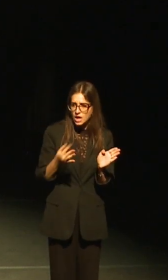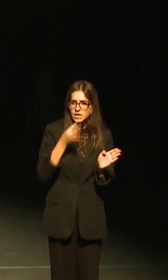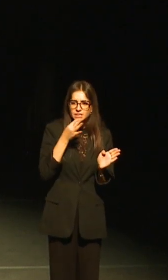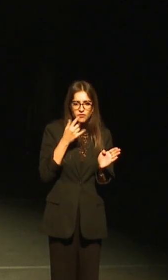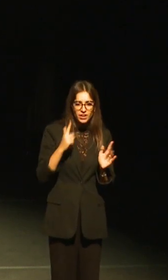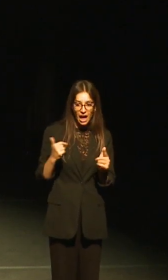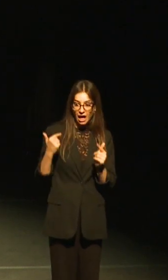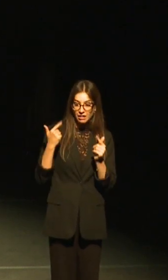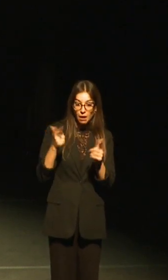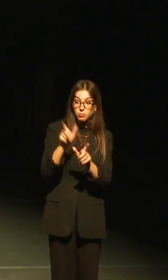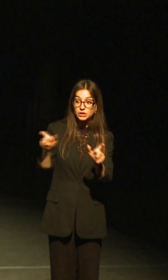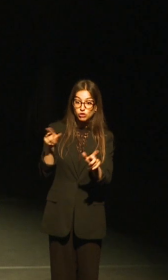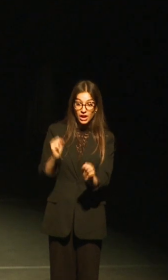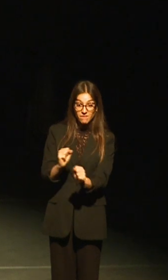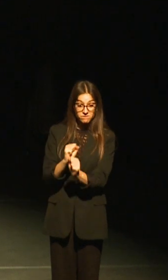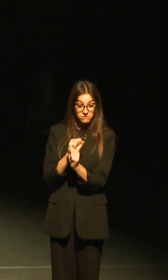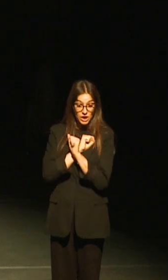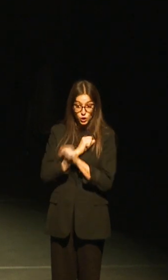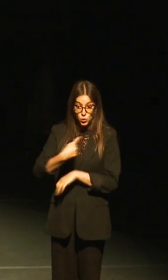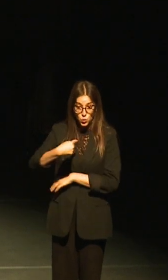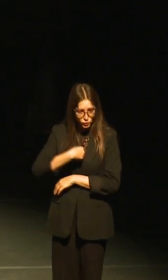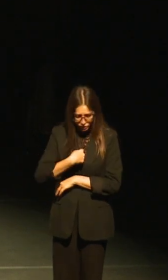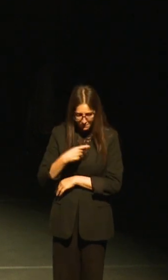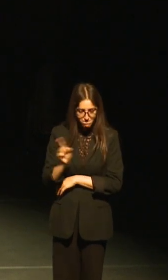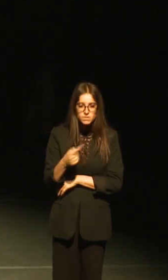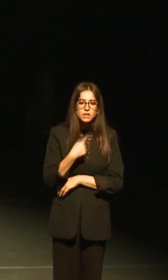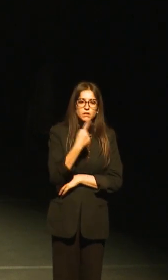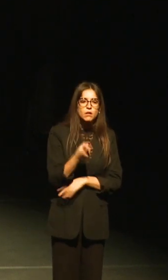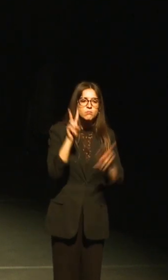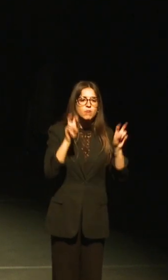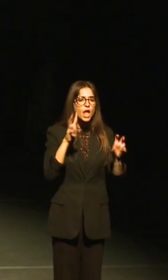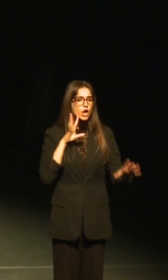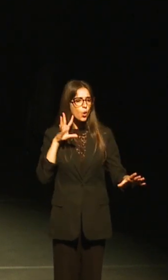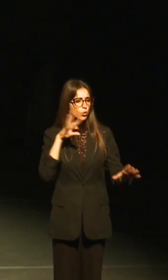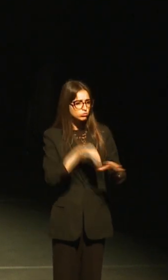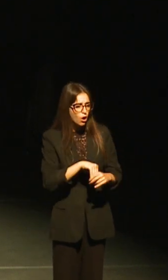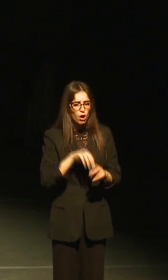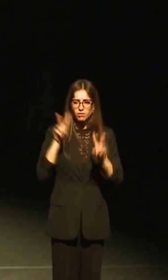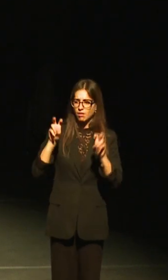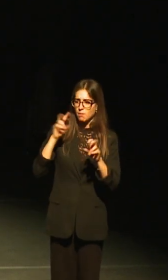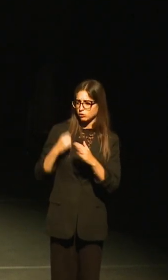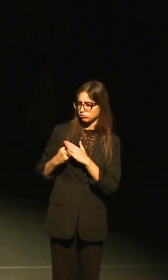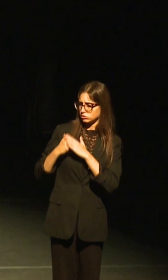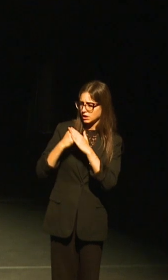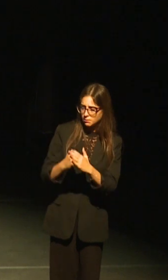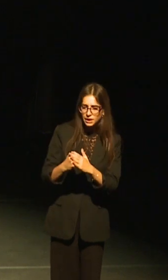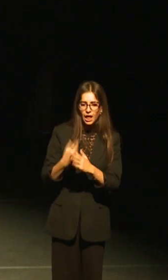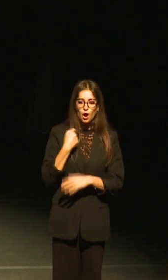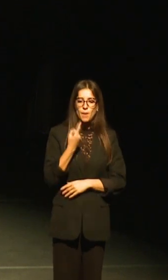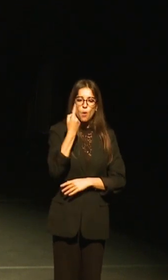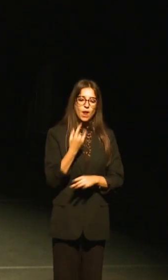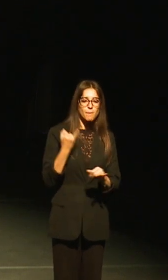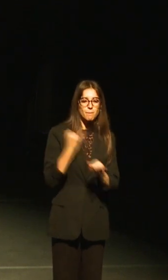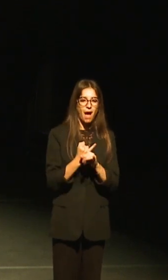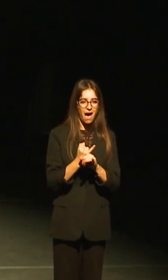Cioè se tu dici Io mi occupo di inclusione mi occupo di sostenibilità e mi occupo di un pezzo solo non mi occupo di